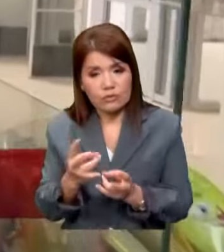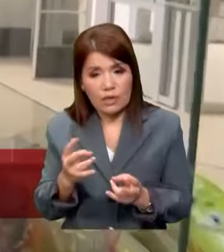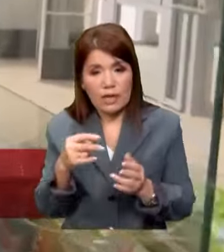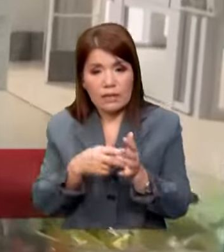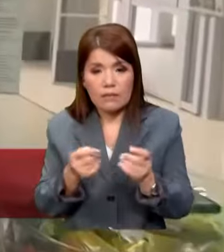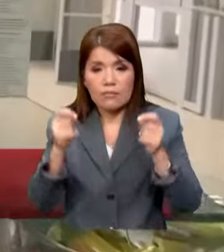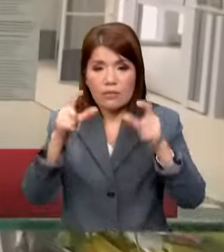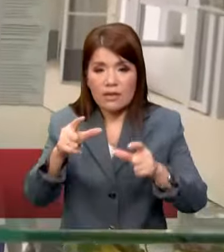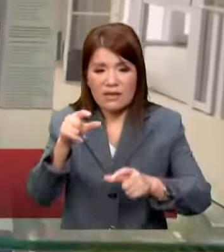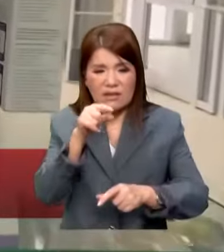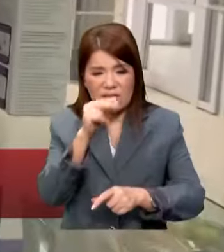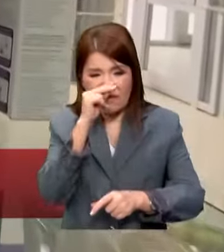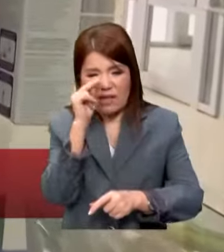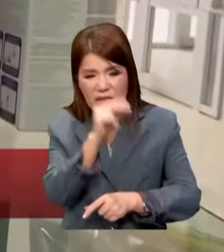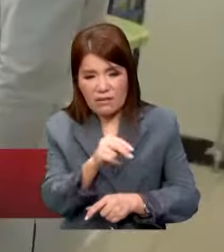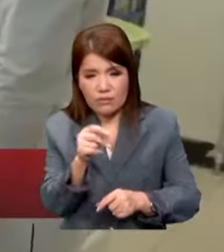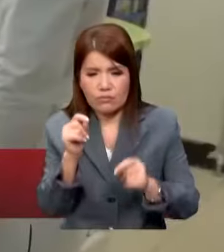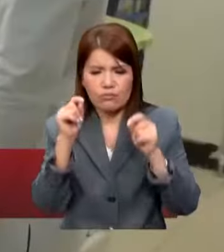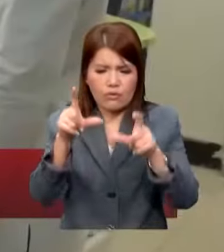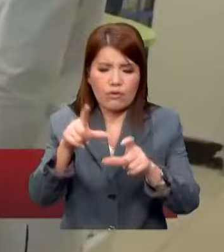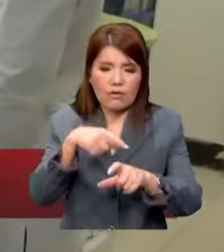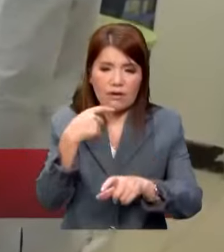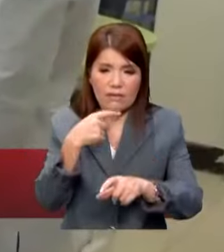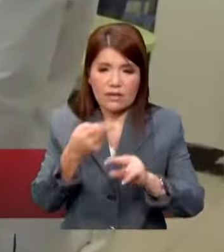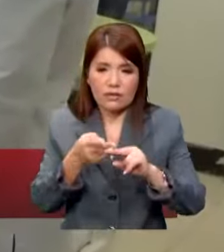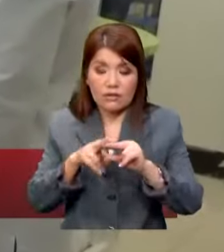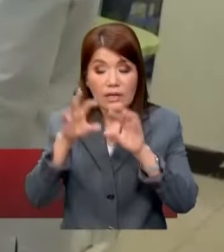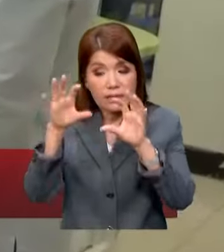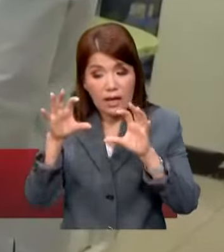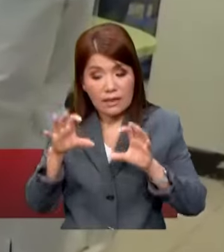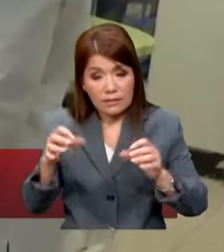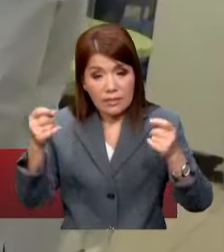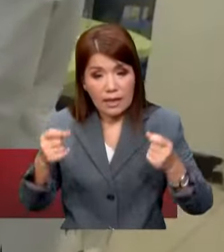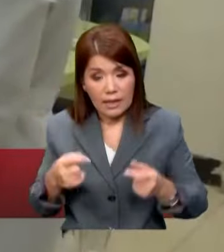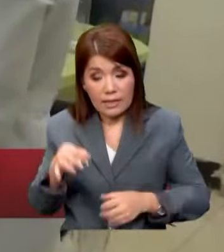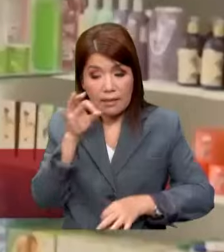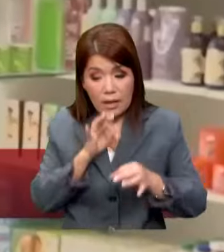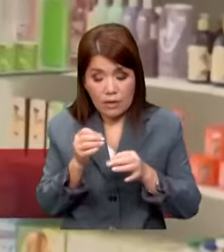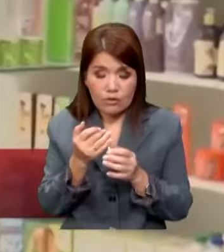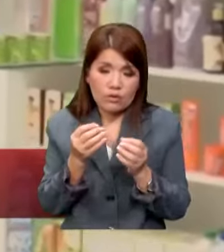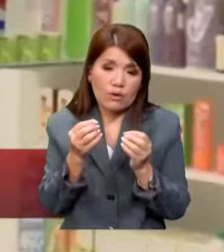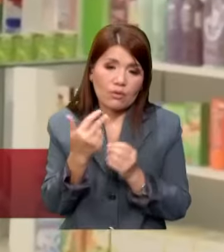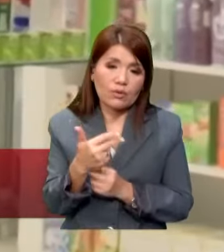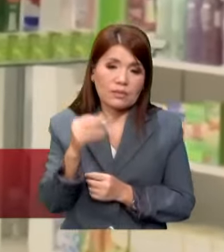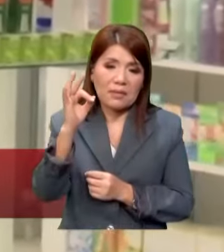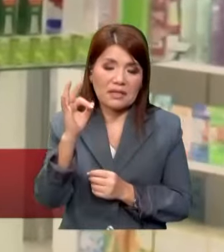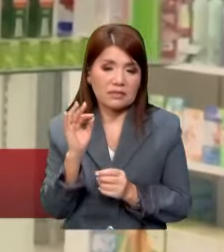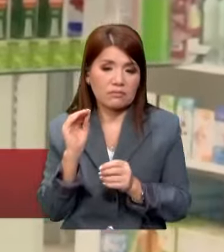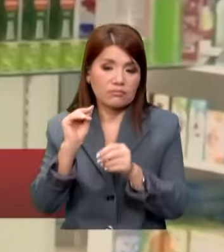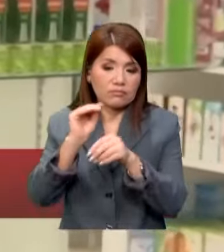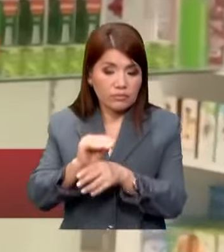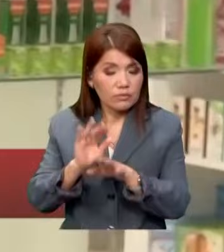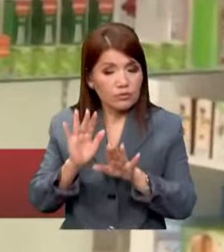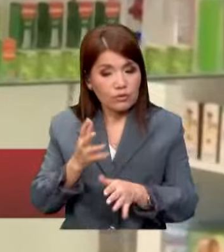өсуін дәріханалардан көреді. Үстінен тым көп қосады деп санайды. Заң бойынша дәріханалар келген дәрінің үстіне 30% ғана қосалады.